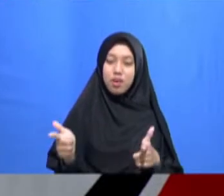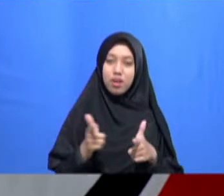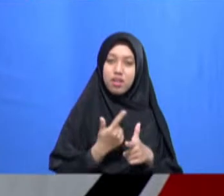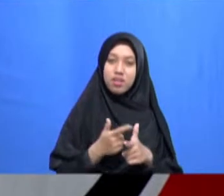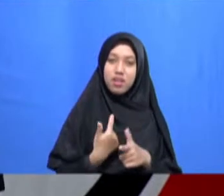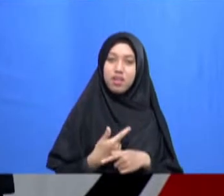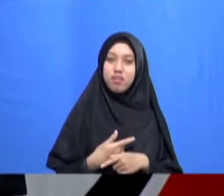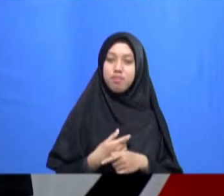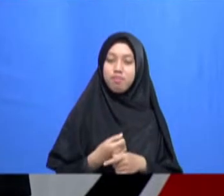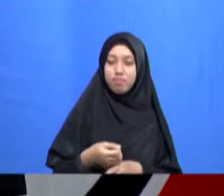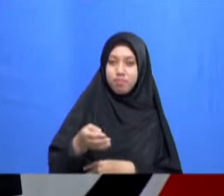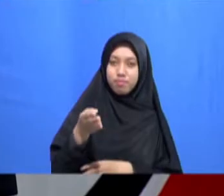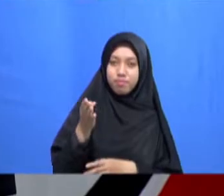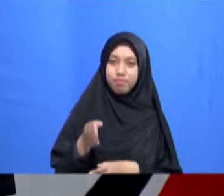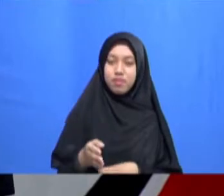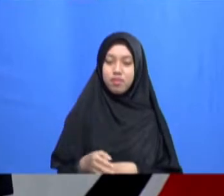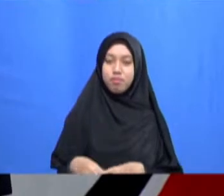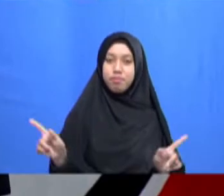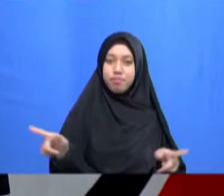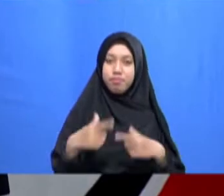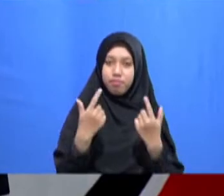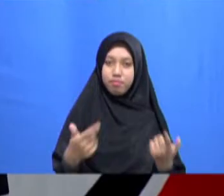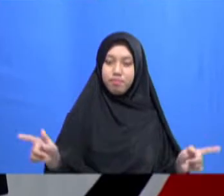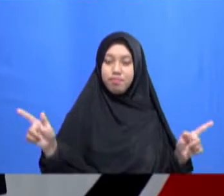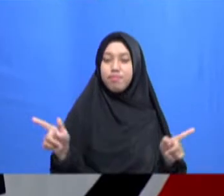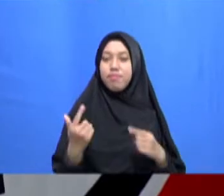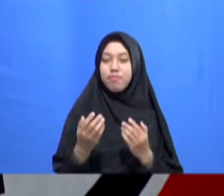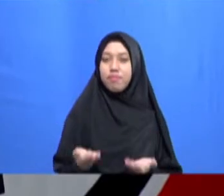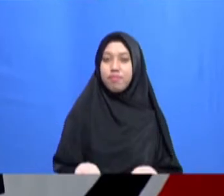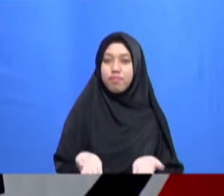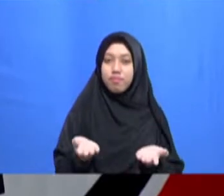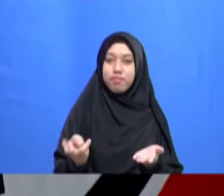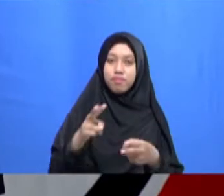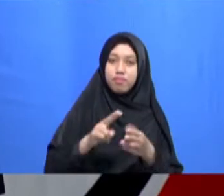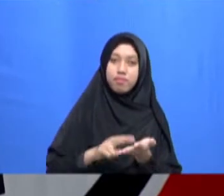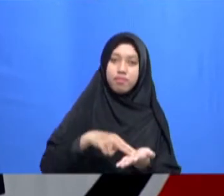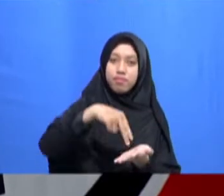bersama menyanyikan lagu Kebangsaan Indonesia Raya. Hadirin disilahkan berdiri.